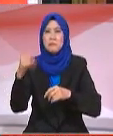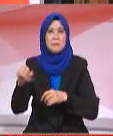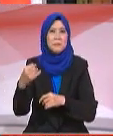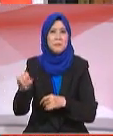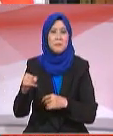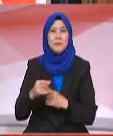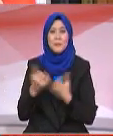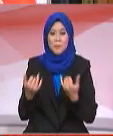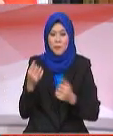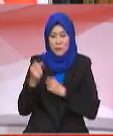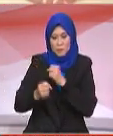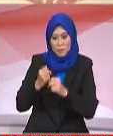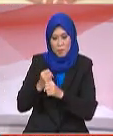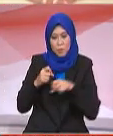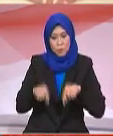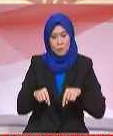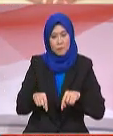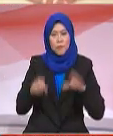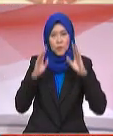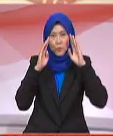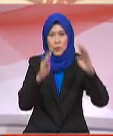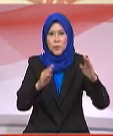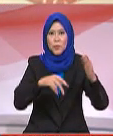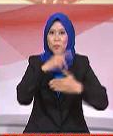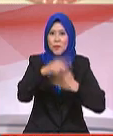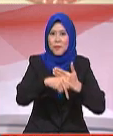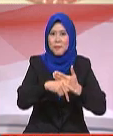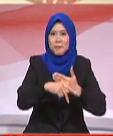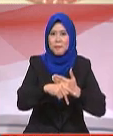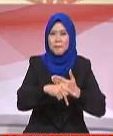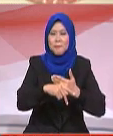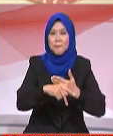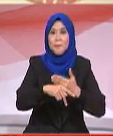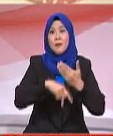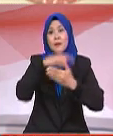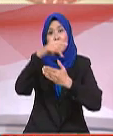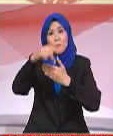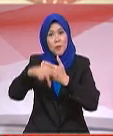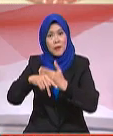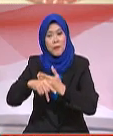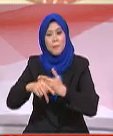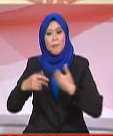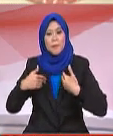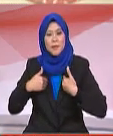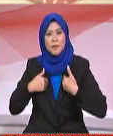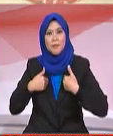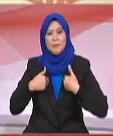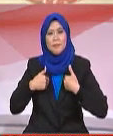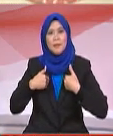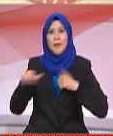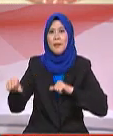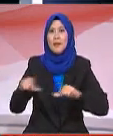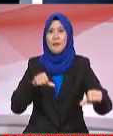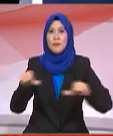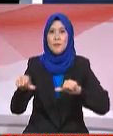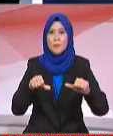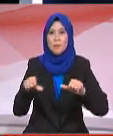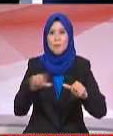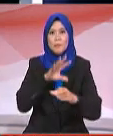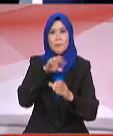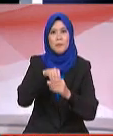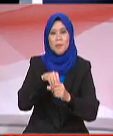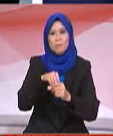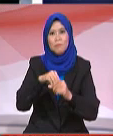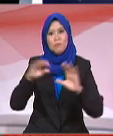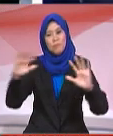ini kita lebih sumpukan kepada program kita lah. Mana dalam program-program kita akan ada acara-acara yang melibatkan